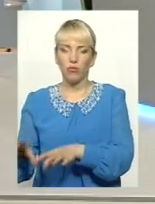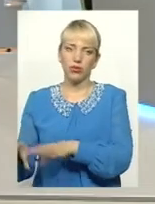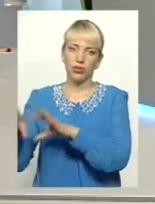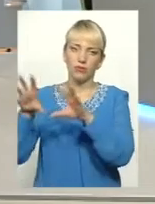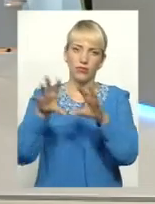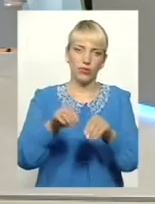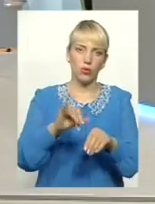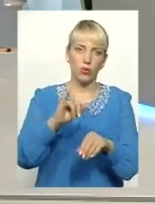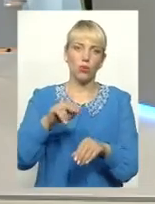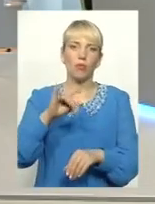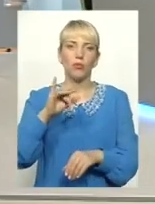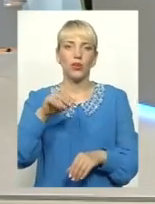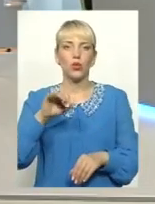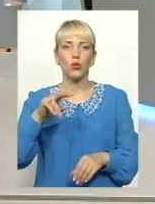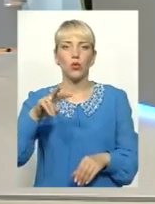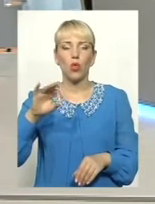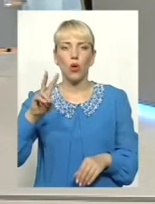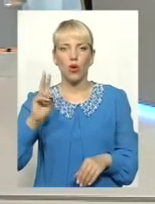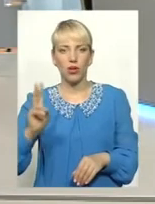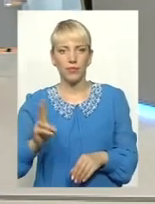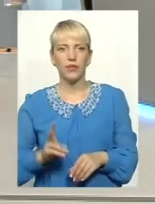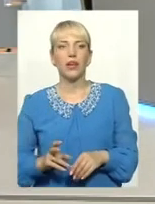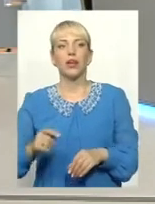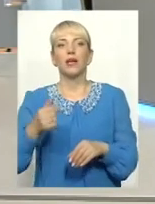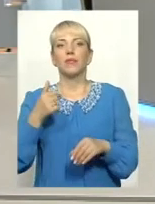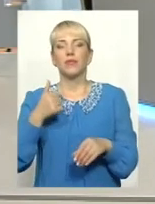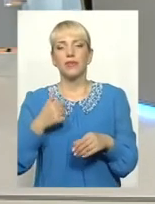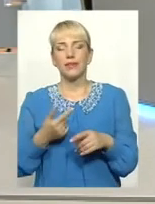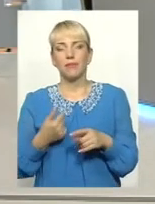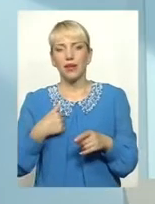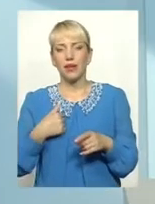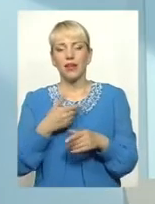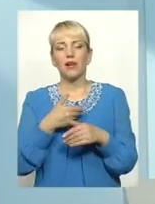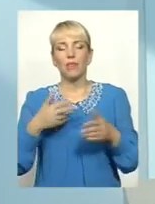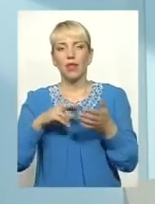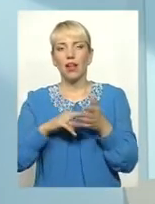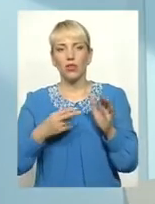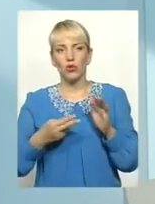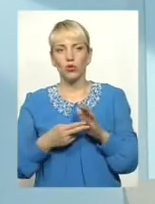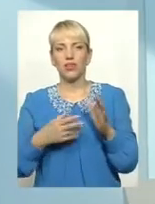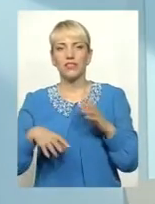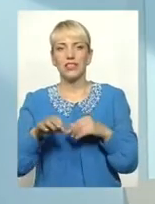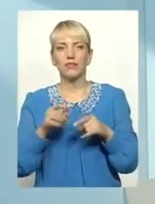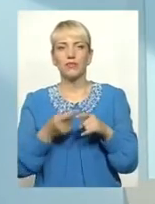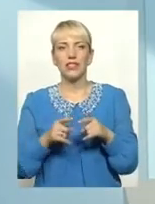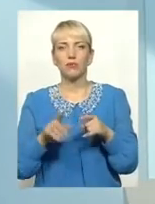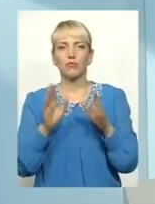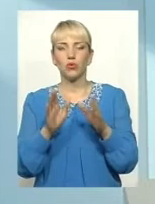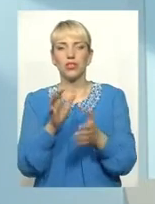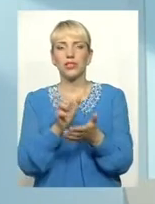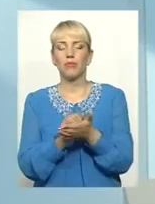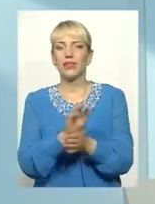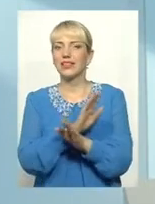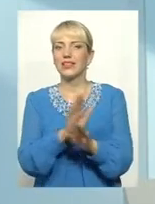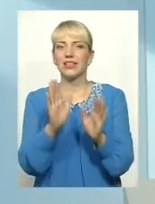Ми плануємо, і планом так передбачено, що все це цим буде займатися не тільки спецкомунтранс, як тільки ми підготуємо